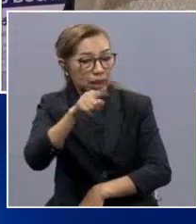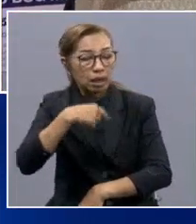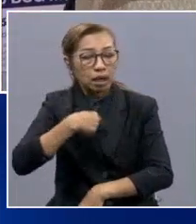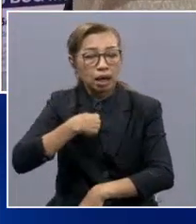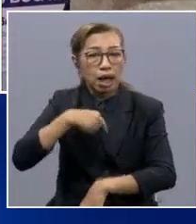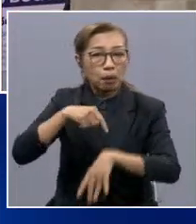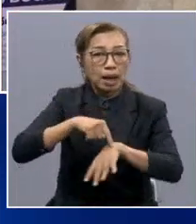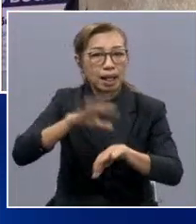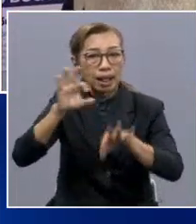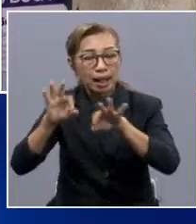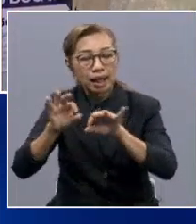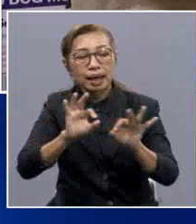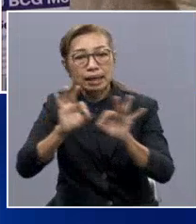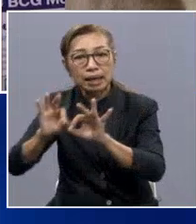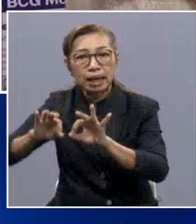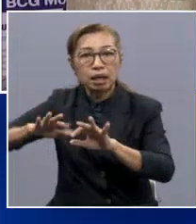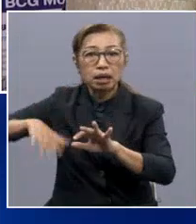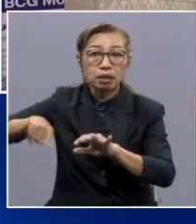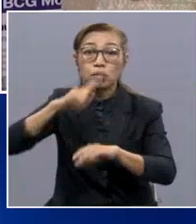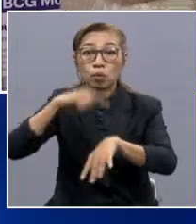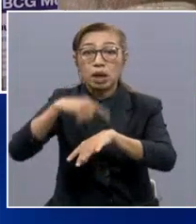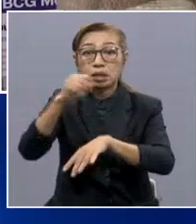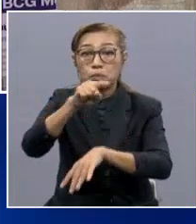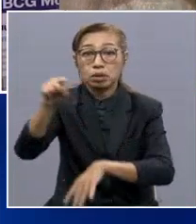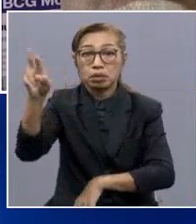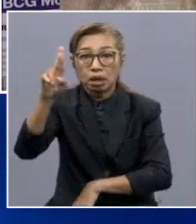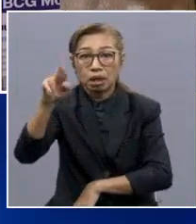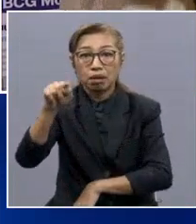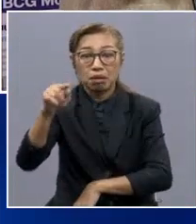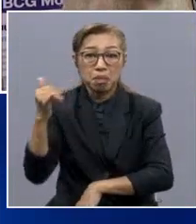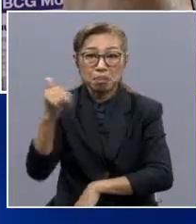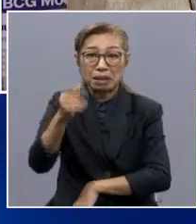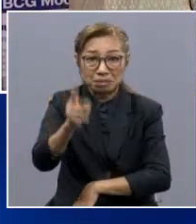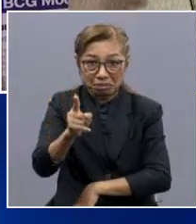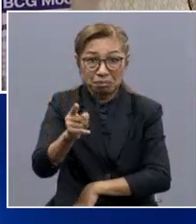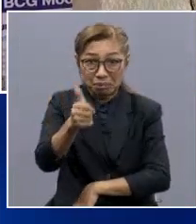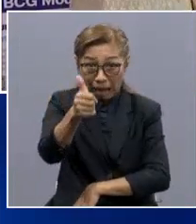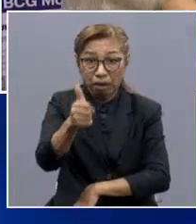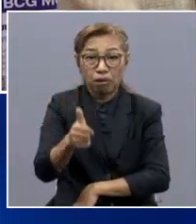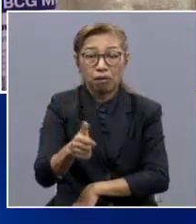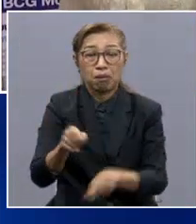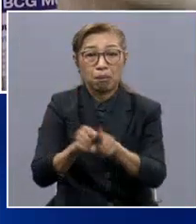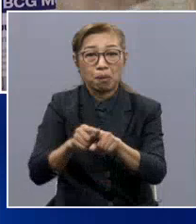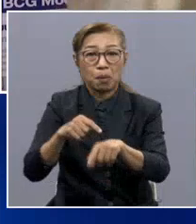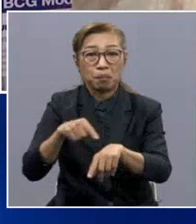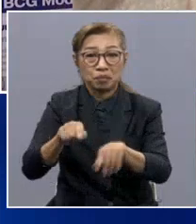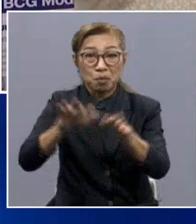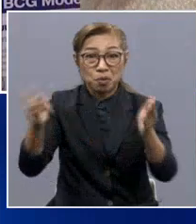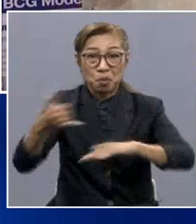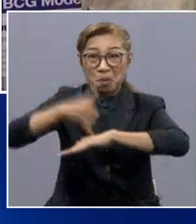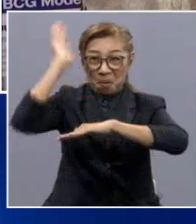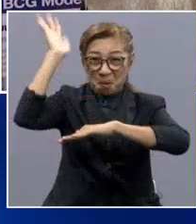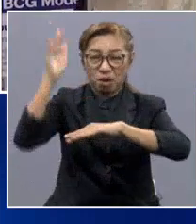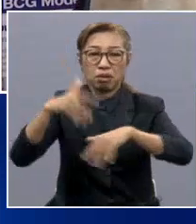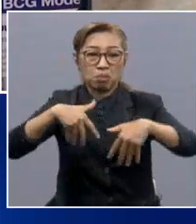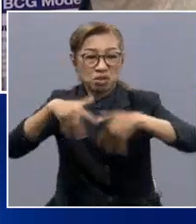ยเนี่ยแล้วถ้ายึดเอาตามกำหนดการเดิมก็คือ10โมงถึงเที่ยงอ่ะมันจะรอดไหมคือหมายถึงว่าการปราศัยบนเวท ีแล้วมันต้องม